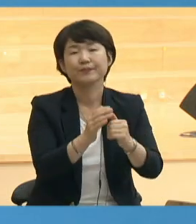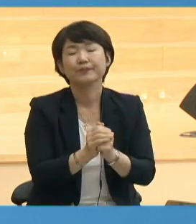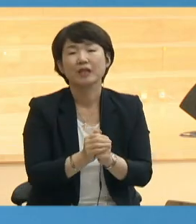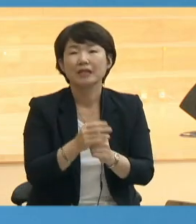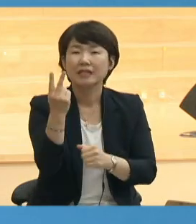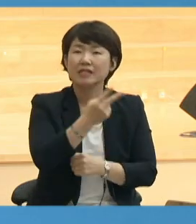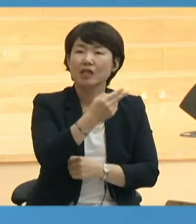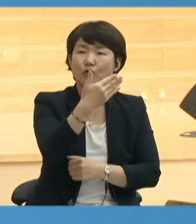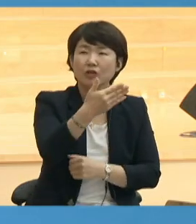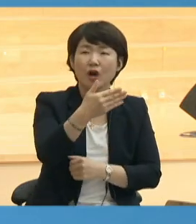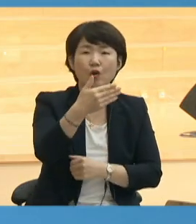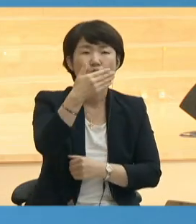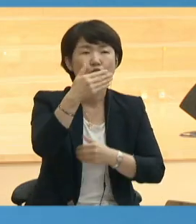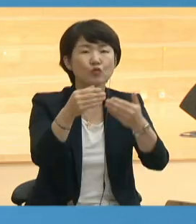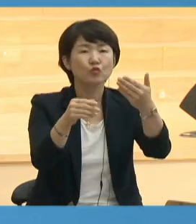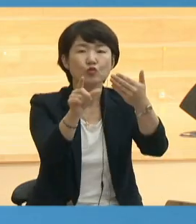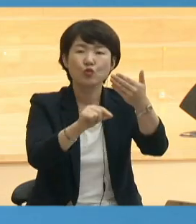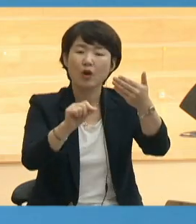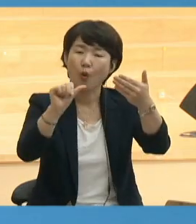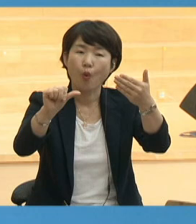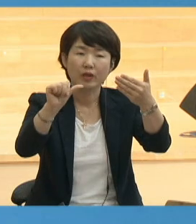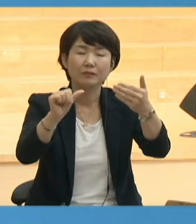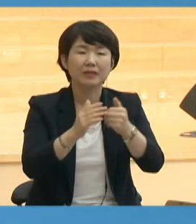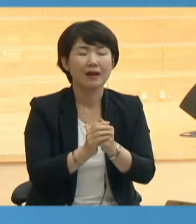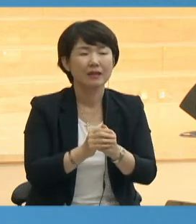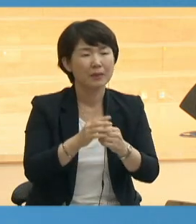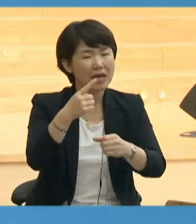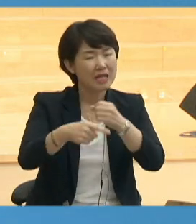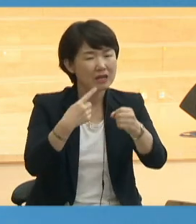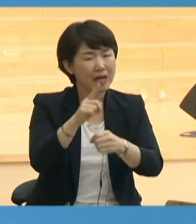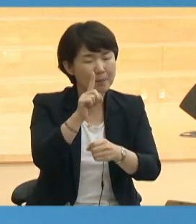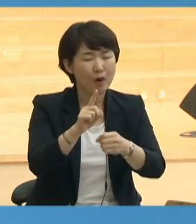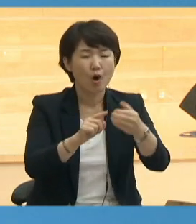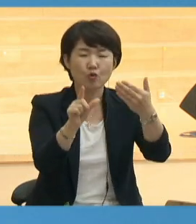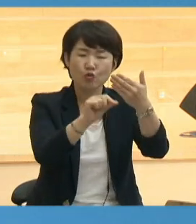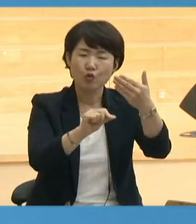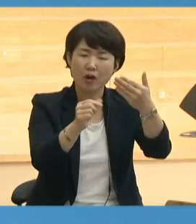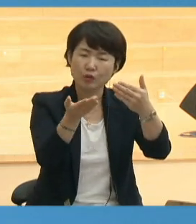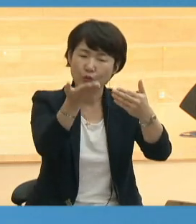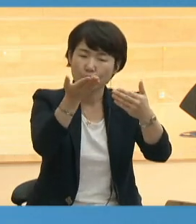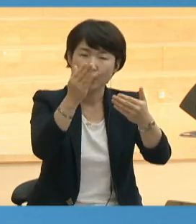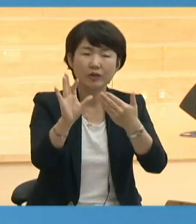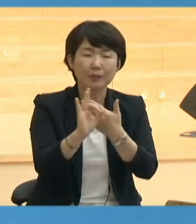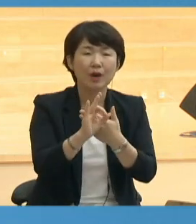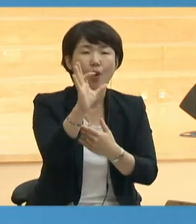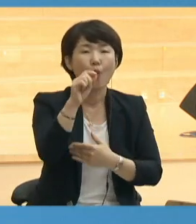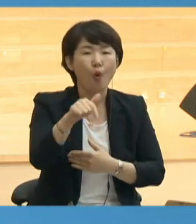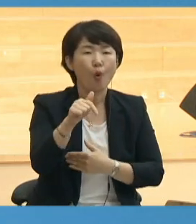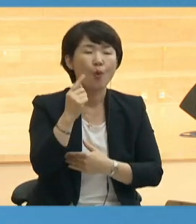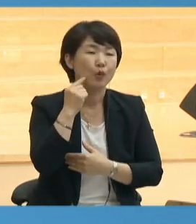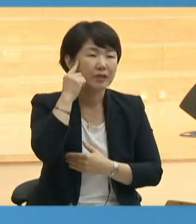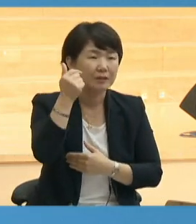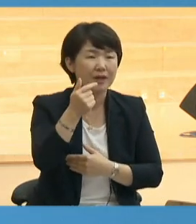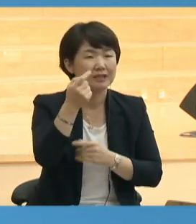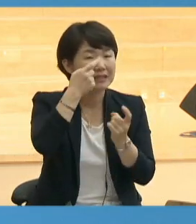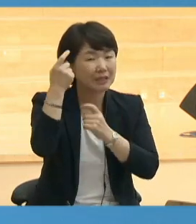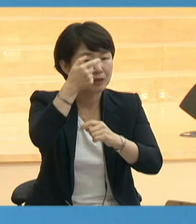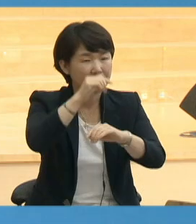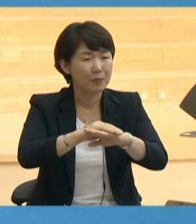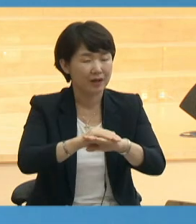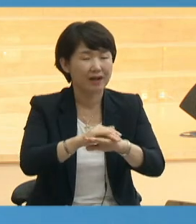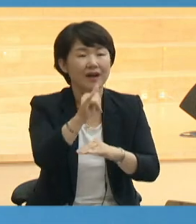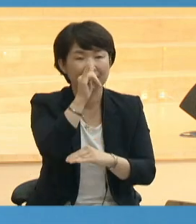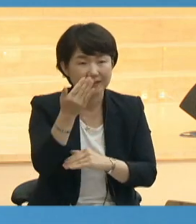2009년 9월 5일 그러니까 이제 해마다 9월 초가 되어지면 옥한흠 목사님의 장례식 또 추도예배 가 이렇게 되어 지는데